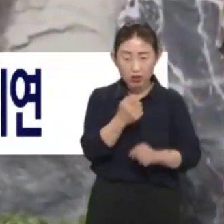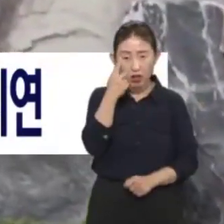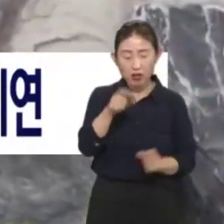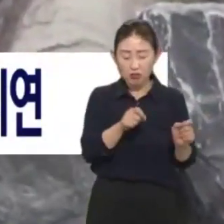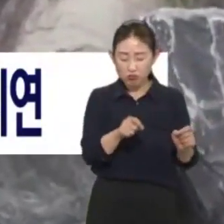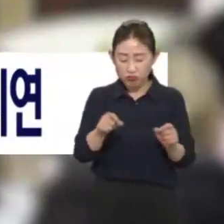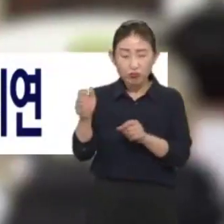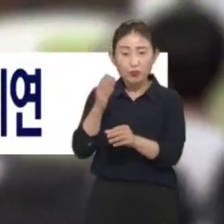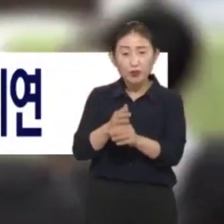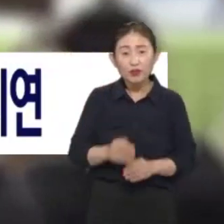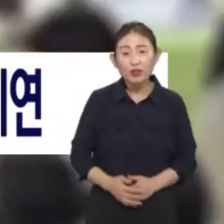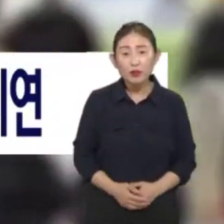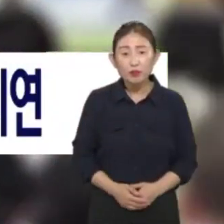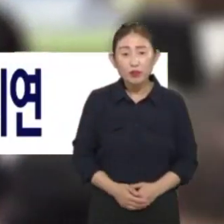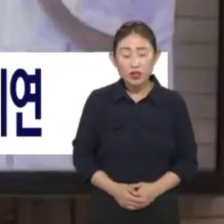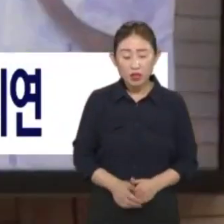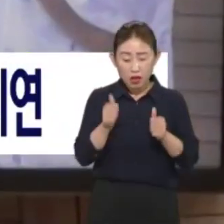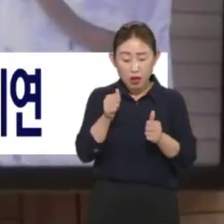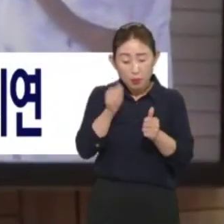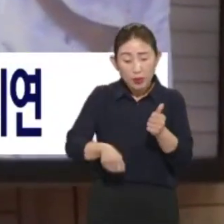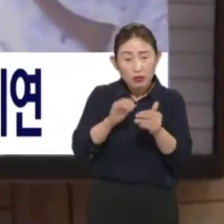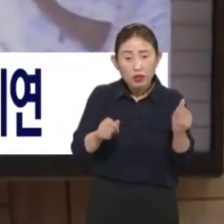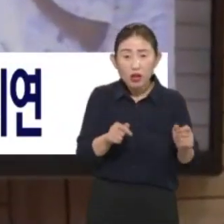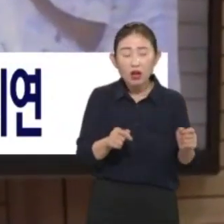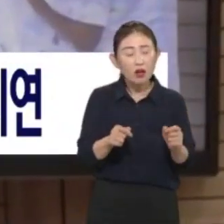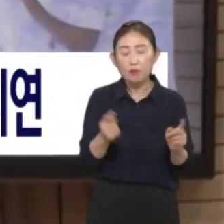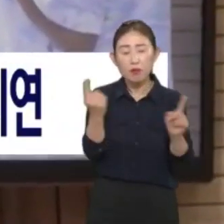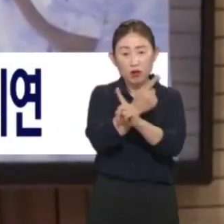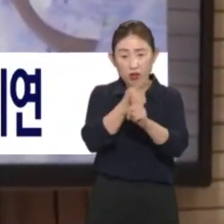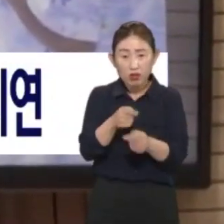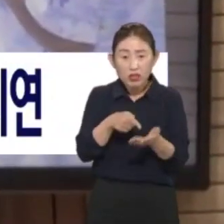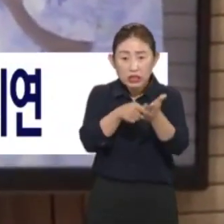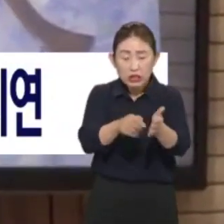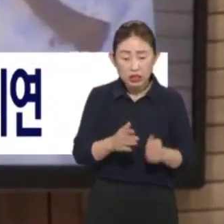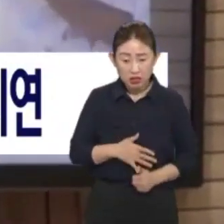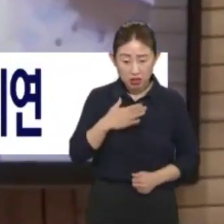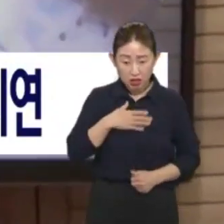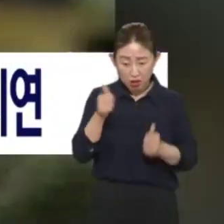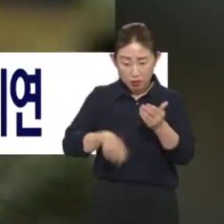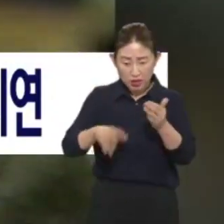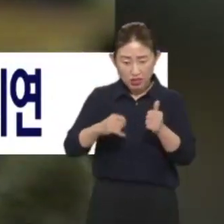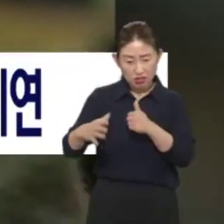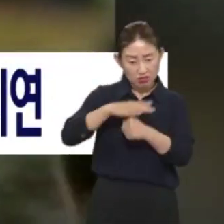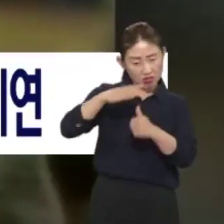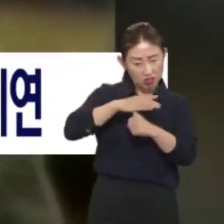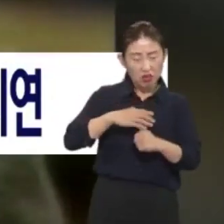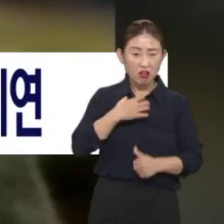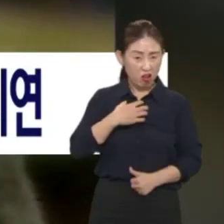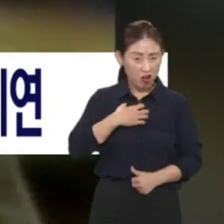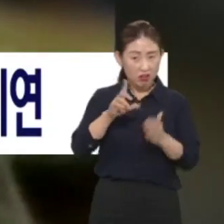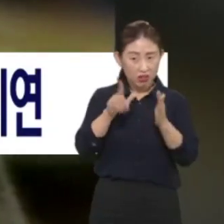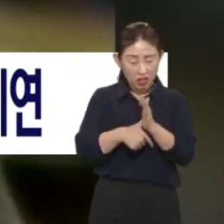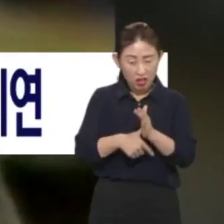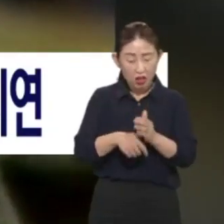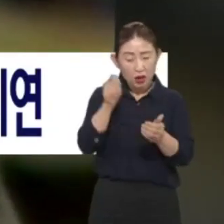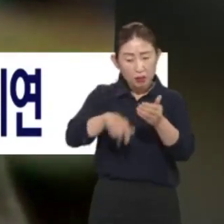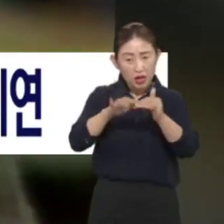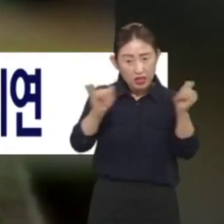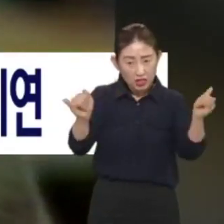지연되고 있습니다. 법관 기피 신청은 법관이 자신에게 불공정한 재판을 할 우려가 있을 때 해당